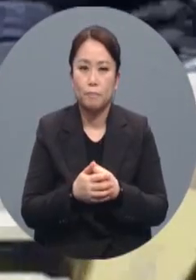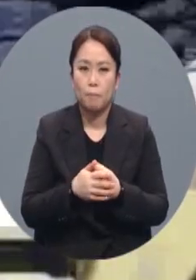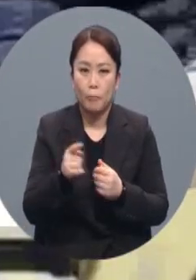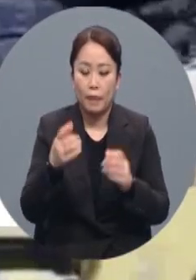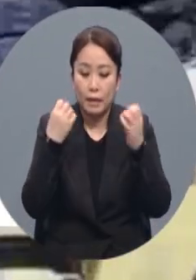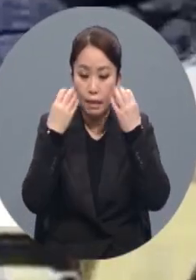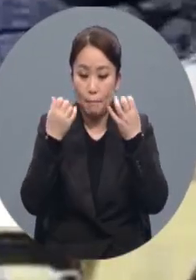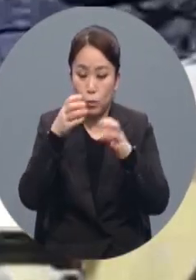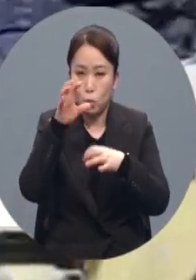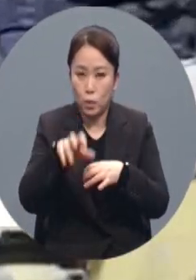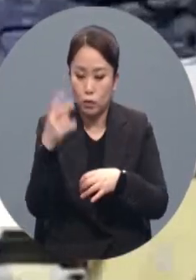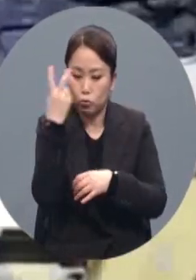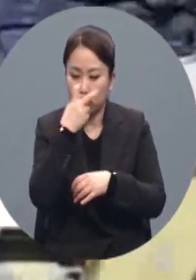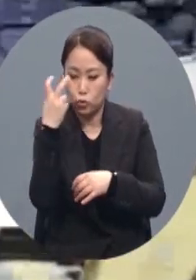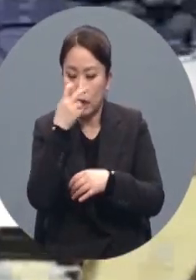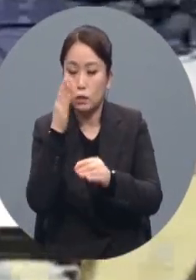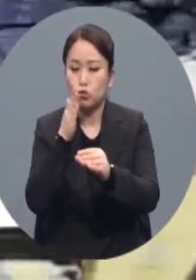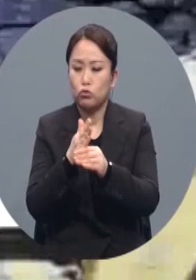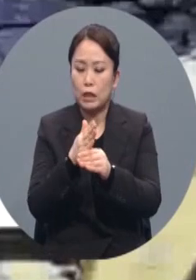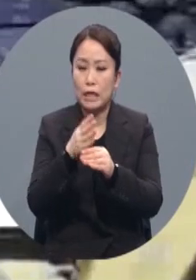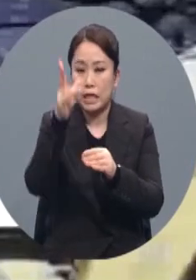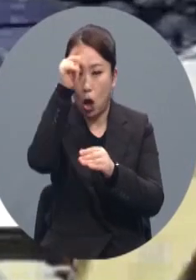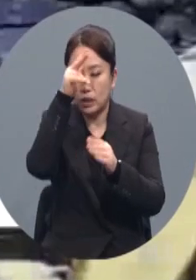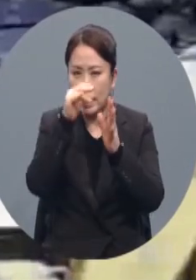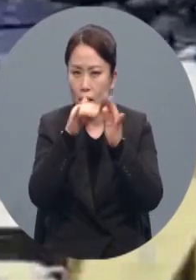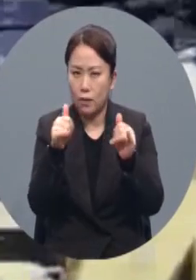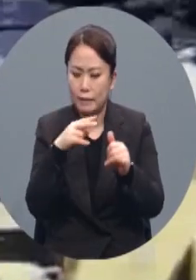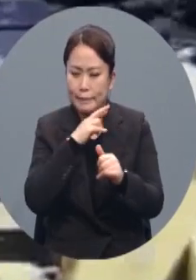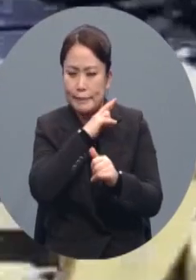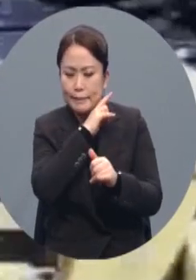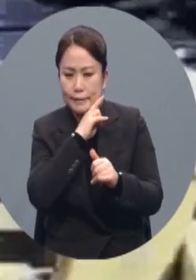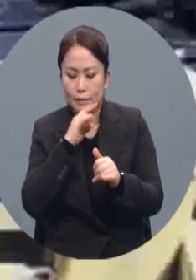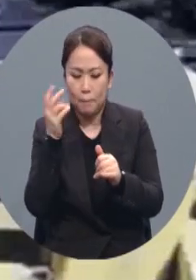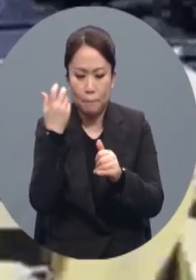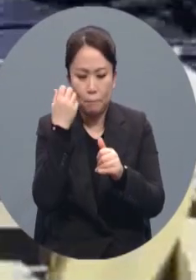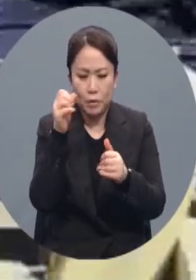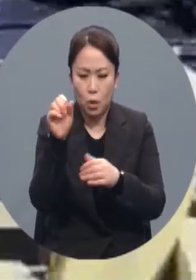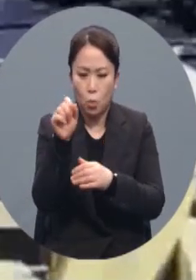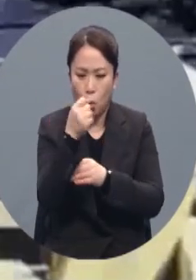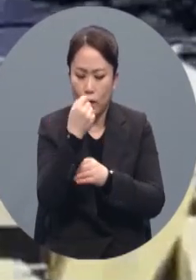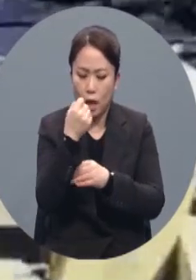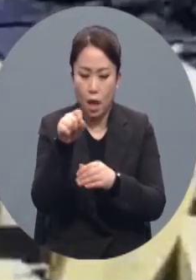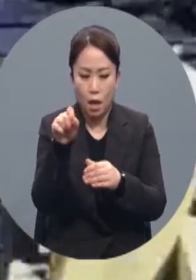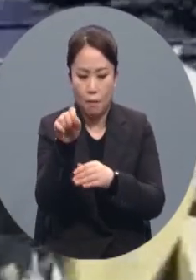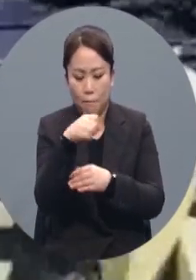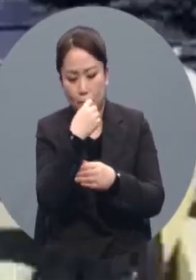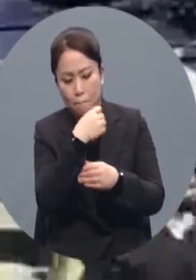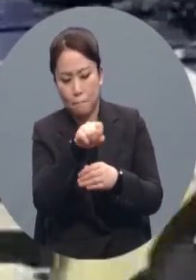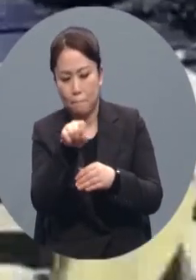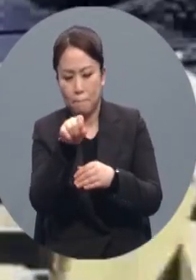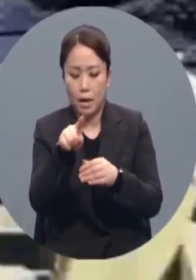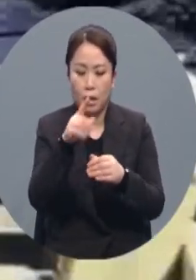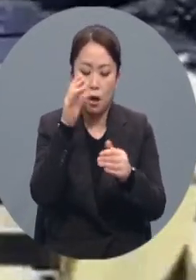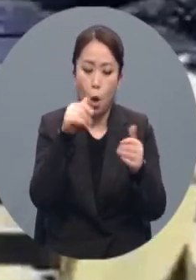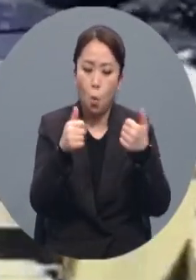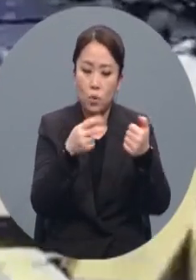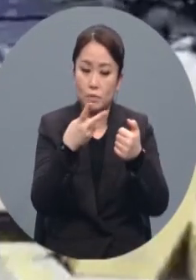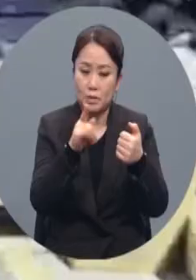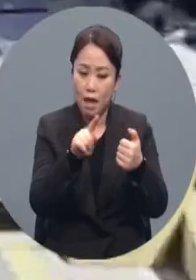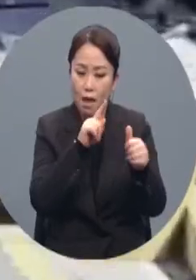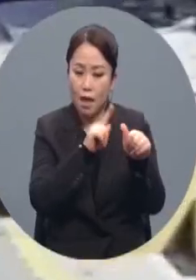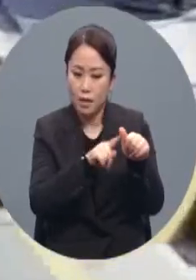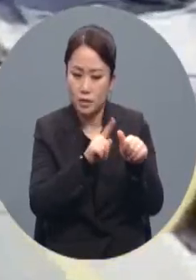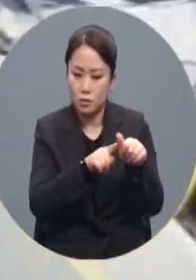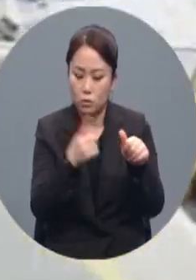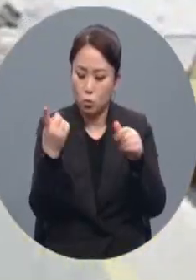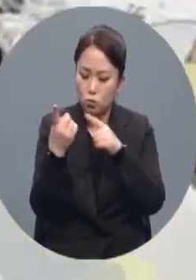남포동 일대를 순찰 중인 경찰관. 의심스러운 듯 고개를 돌리더니 지나가는 한 남성 50대 A씨와 휴대폰을